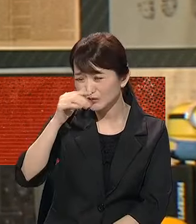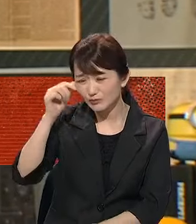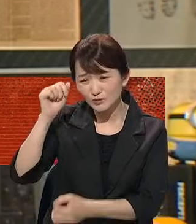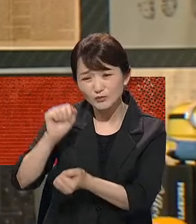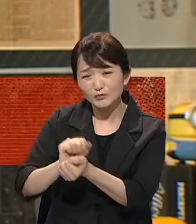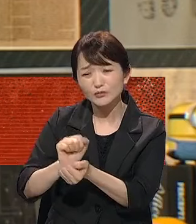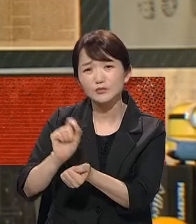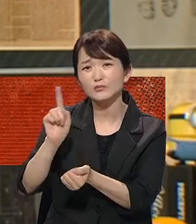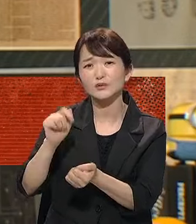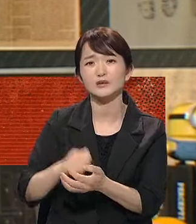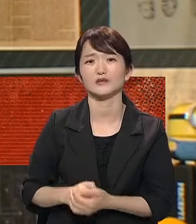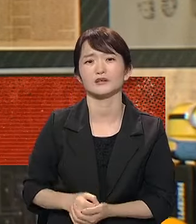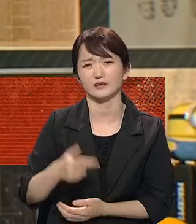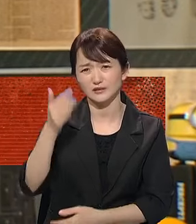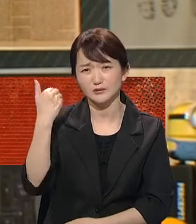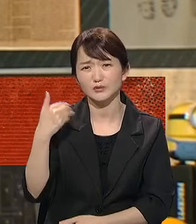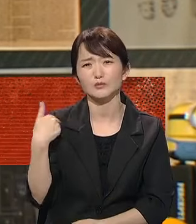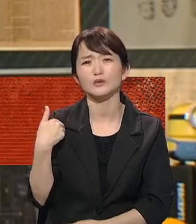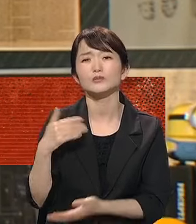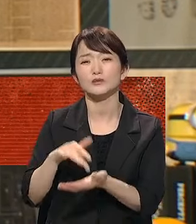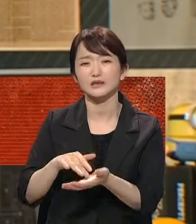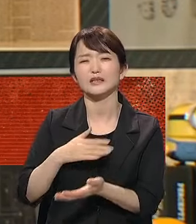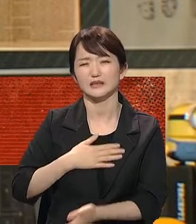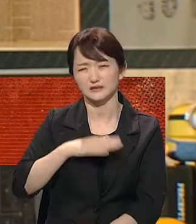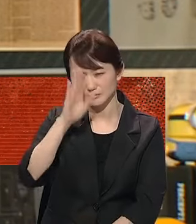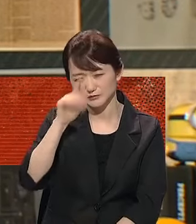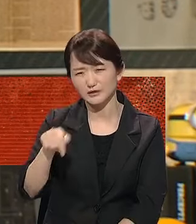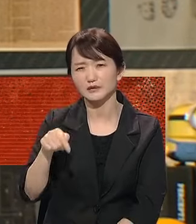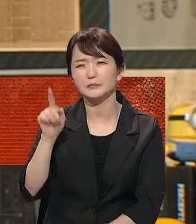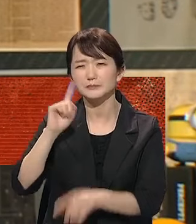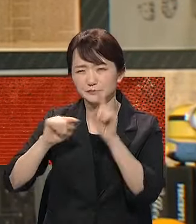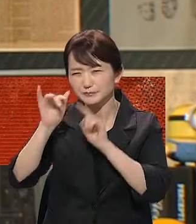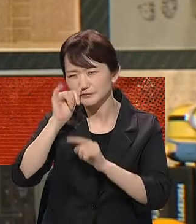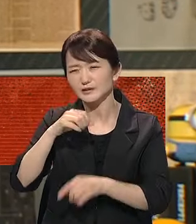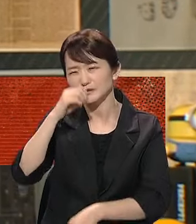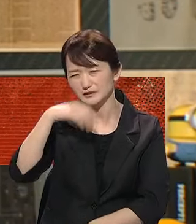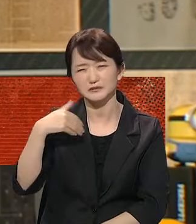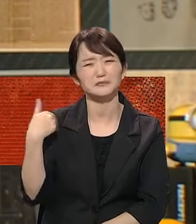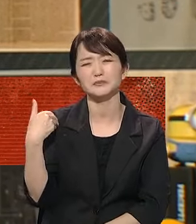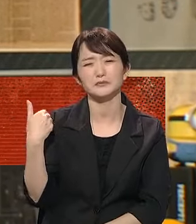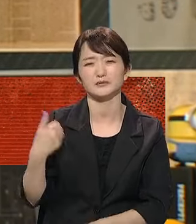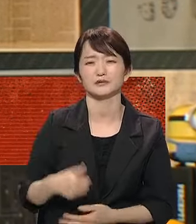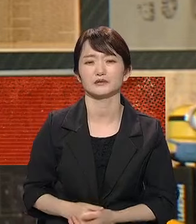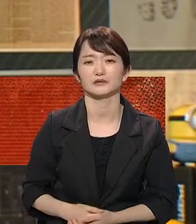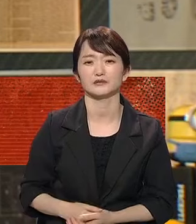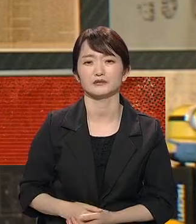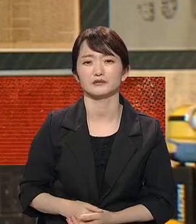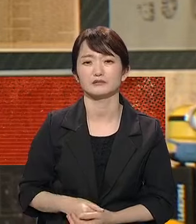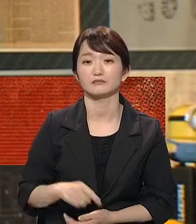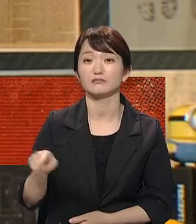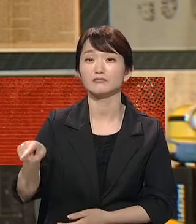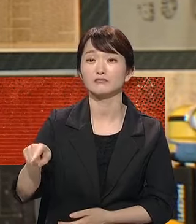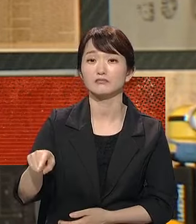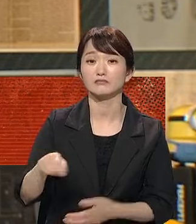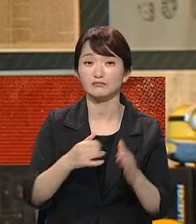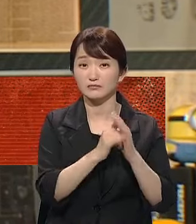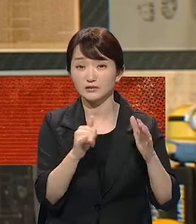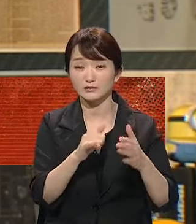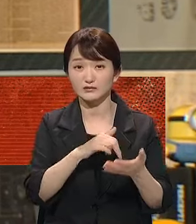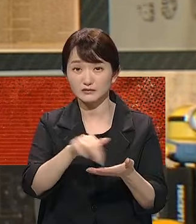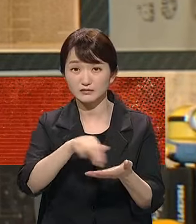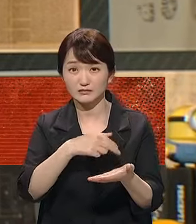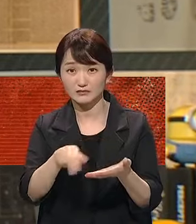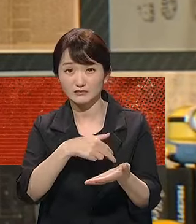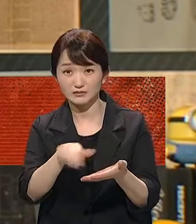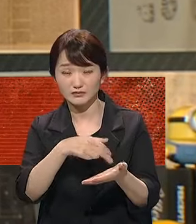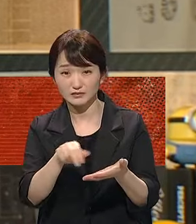모르면 약이요 아는게 병이라 그랬어 괜히 너만 상처받을 수 있다 그냥 모른 척하고 야 막말로 그러면 너도 그냥 가족 단톡